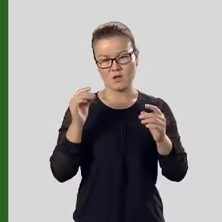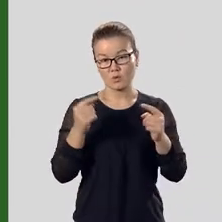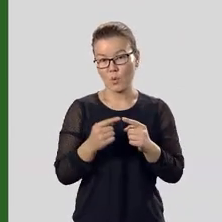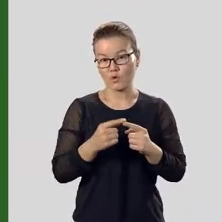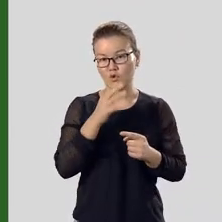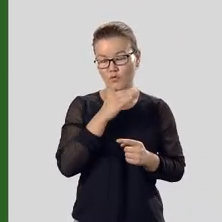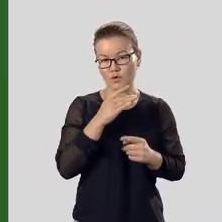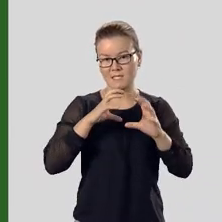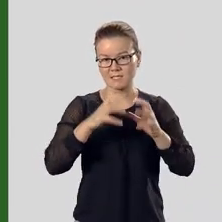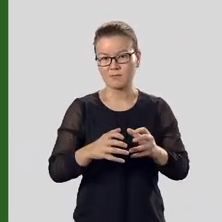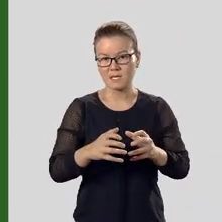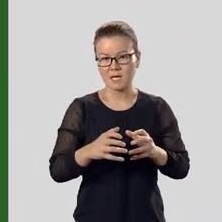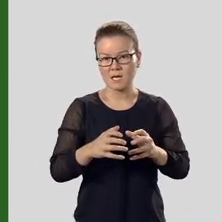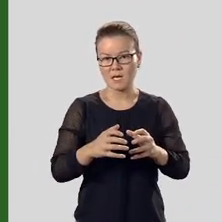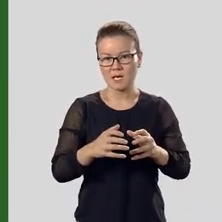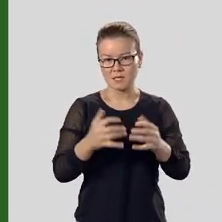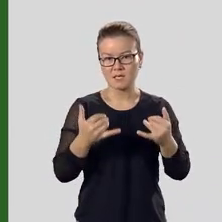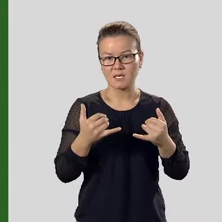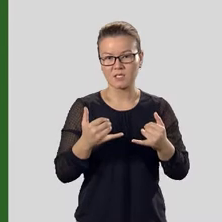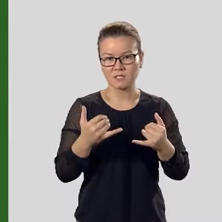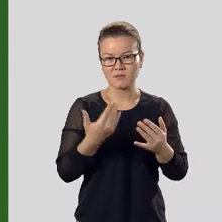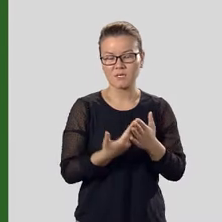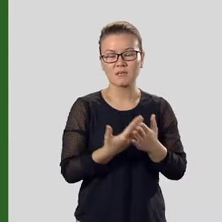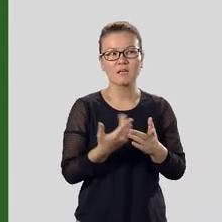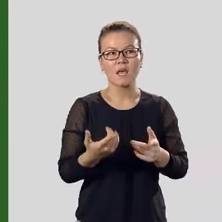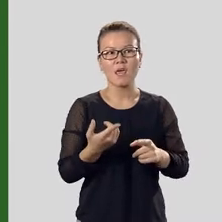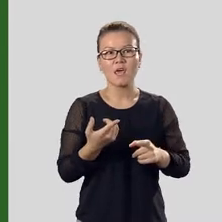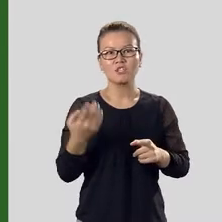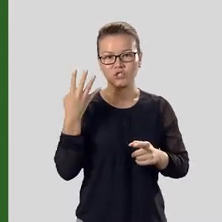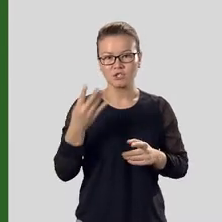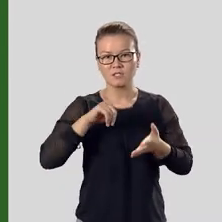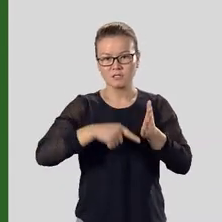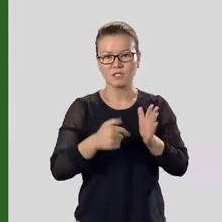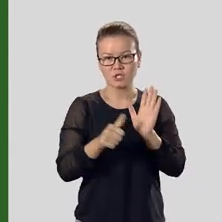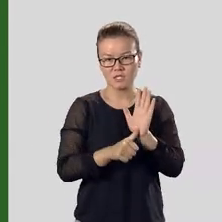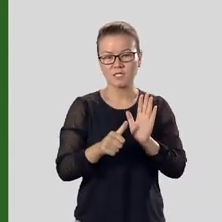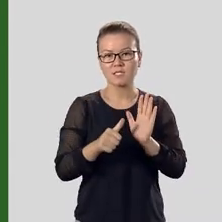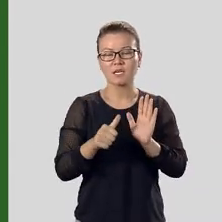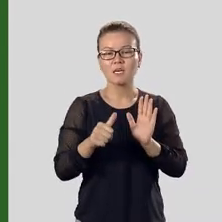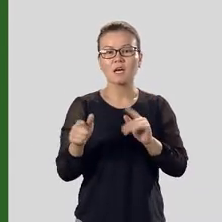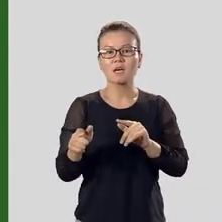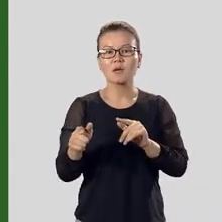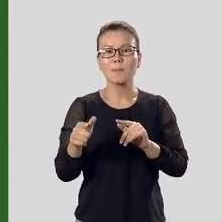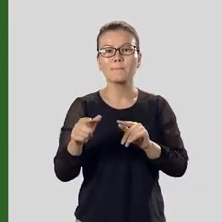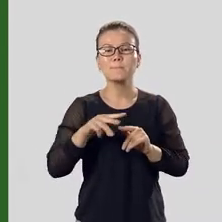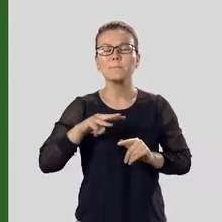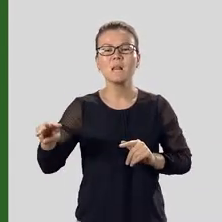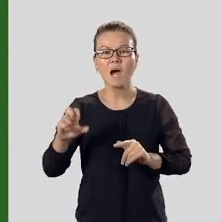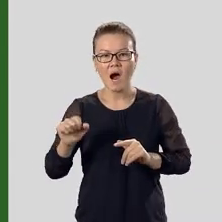Абсолютный возраст Земли, по современным представлениям, 4,6 миллиардов